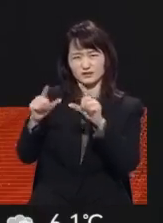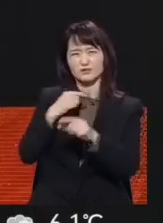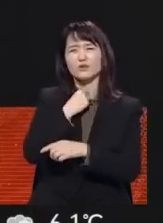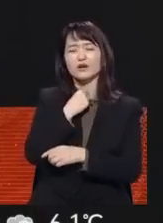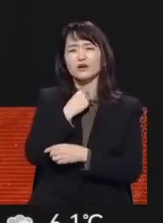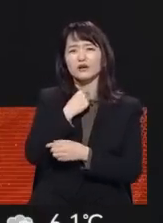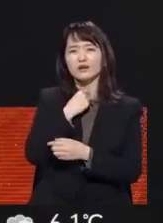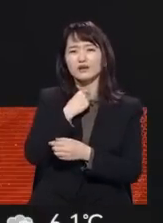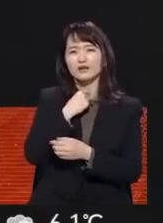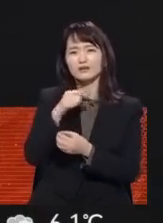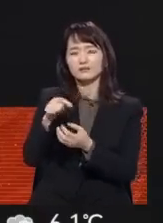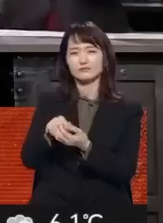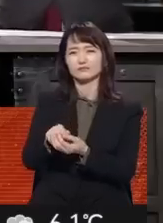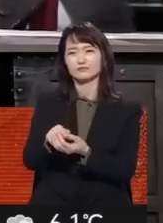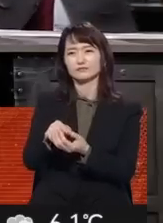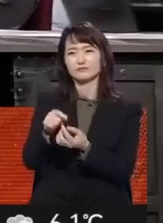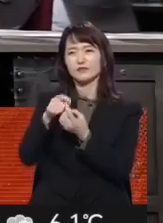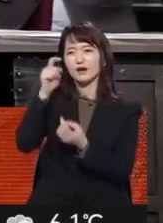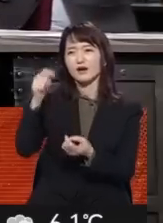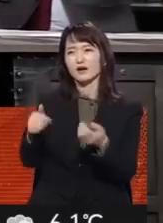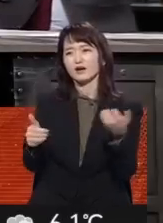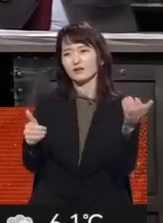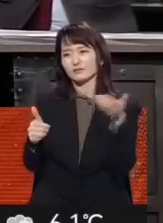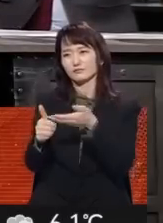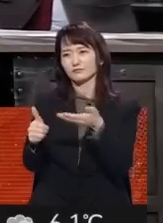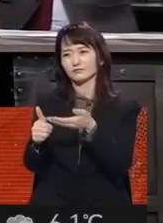벌리고 빨리 드셔 아 동그라미